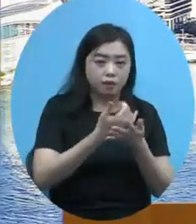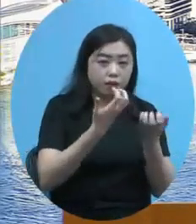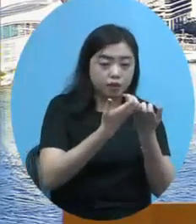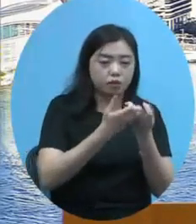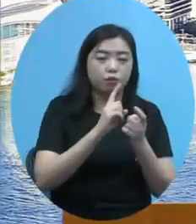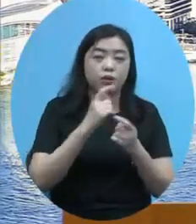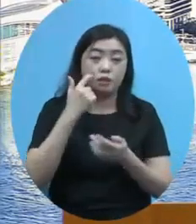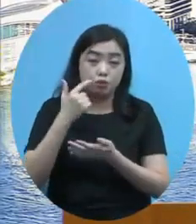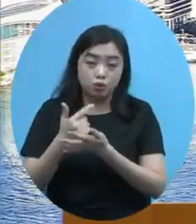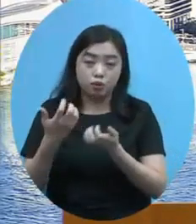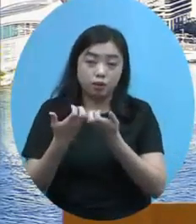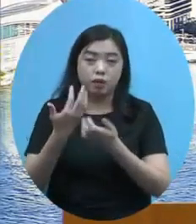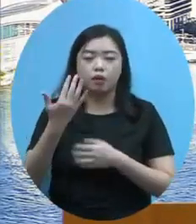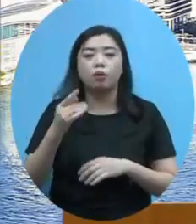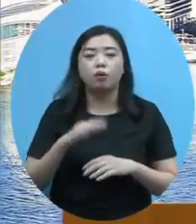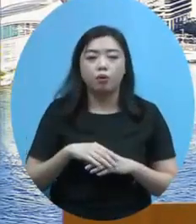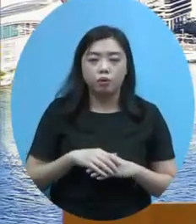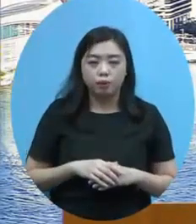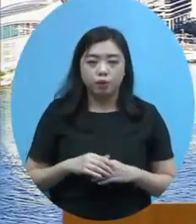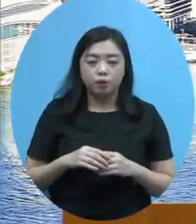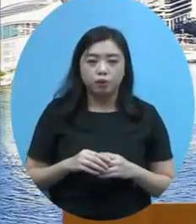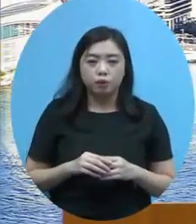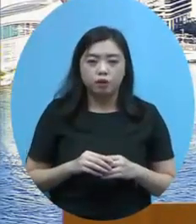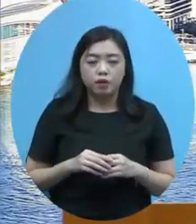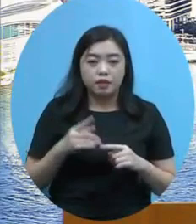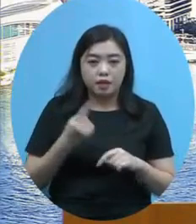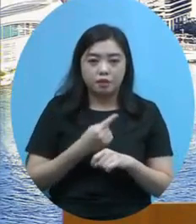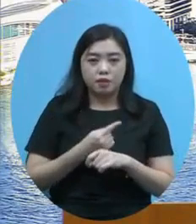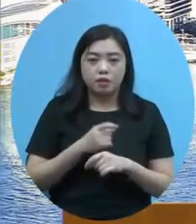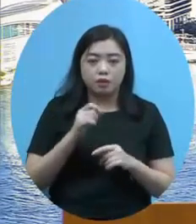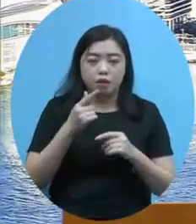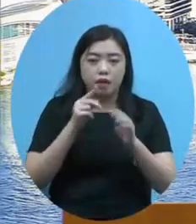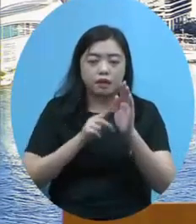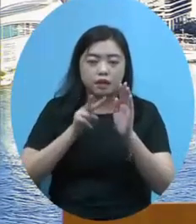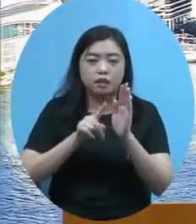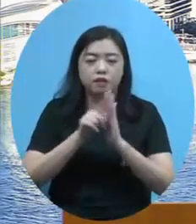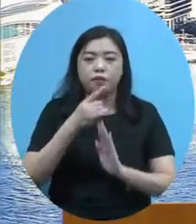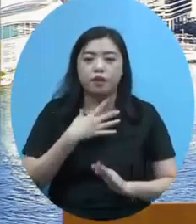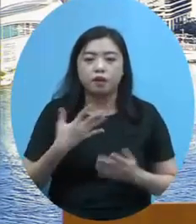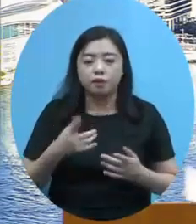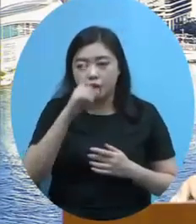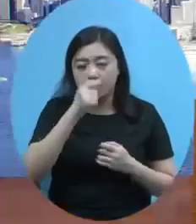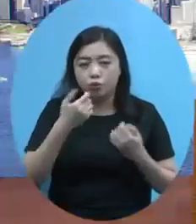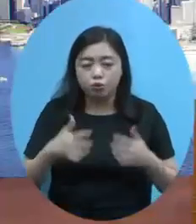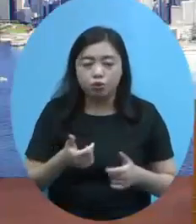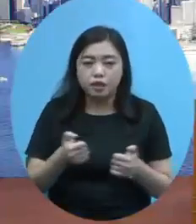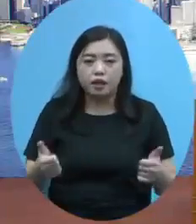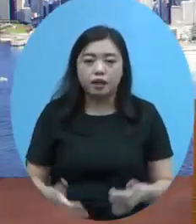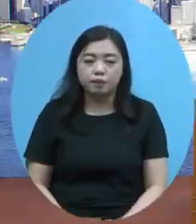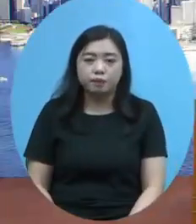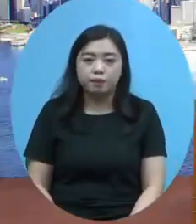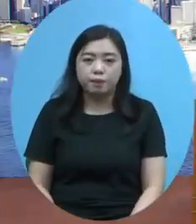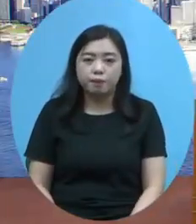個案的比率啊，同埋死亡個案啦、啊。咁暫時係未見到有個升幅嘅。 今日記者會完結，多謝大家。